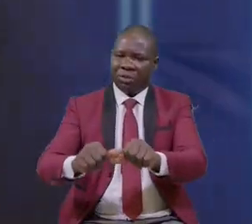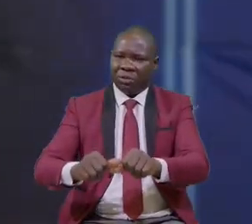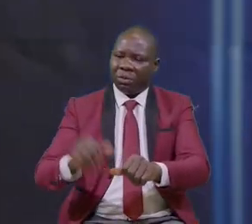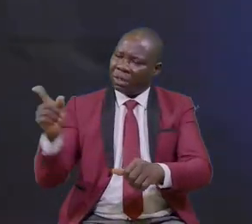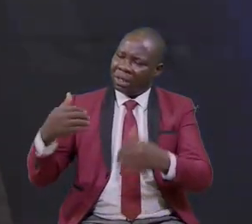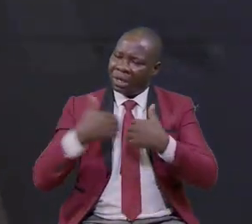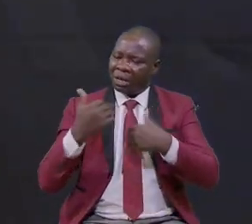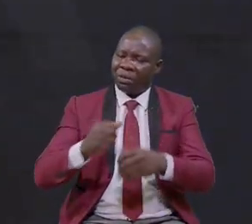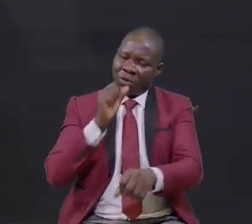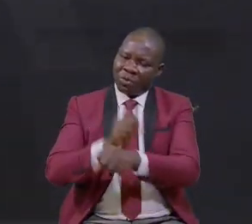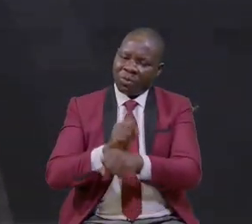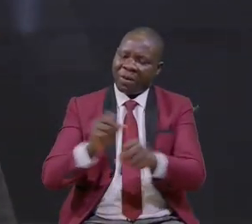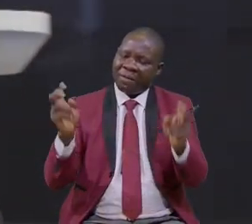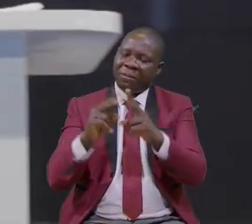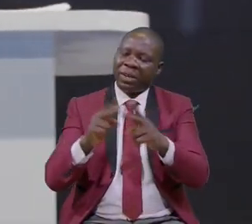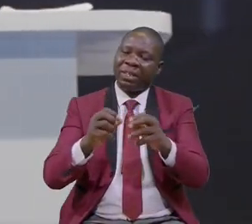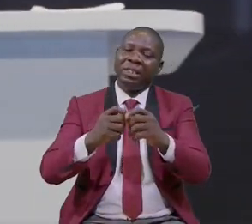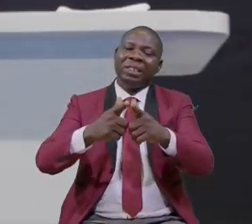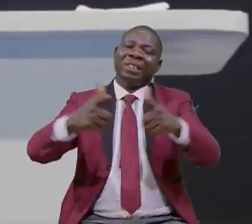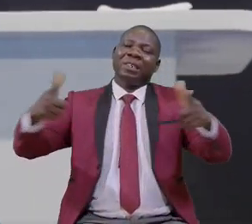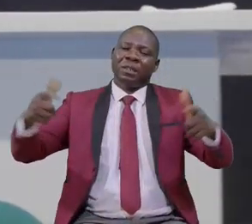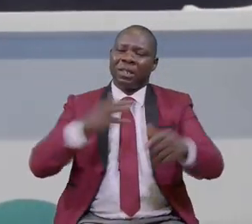devoir de grand